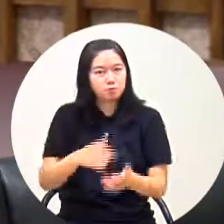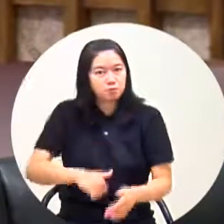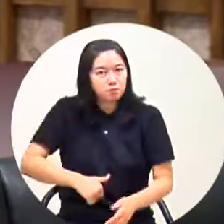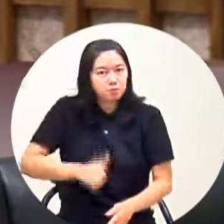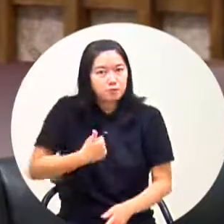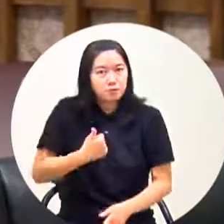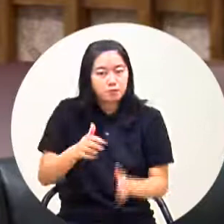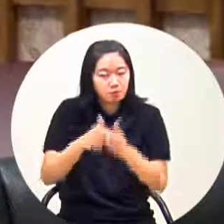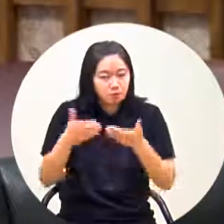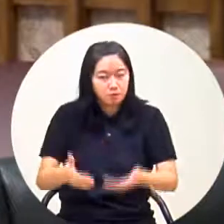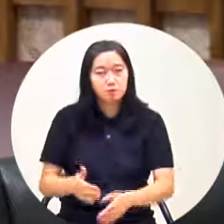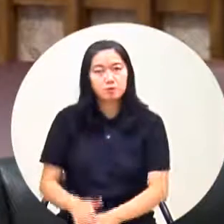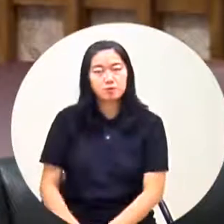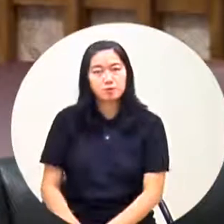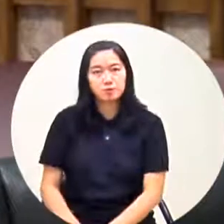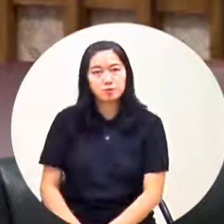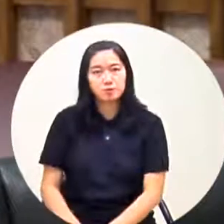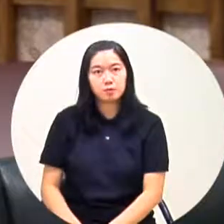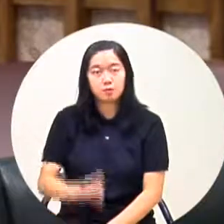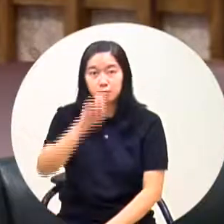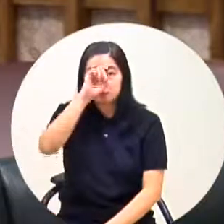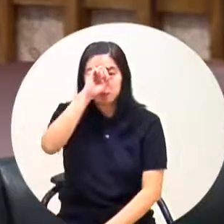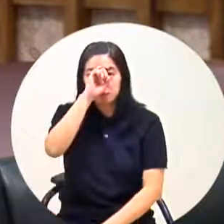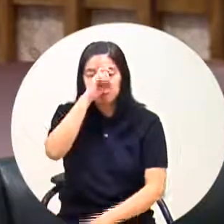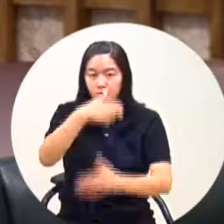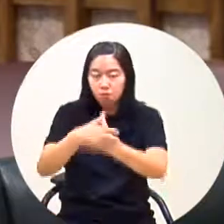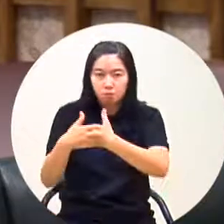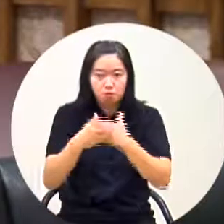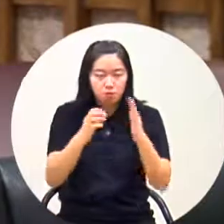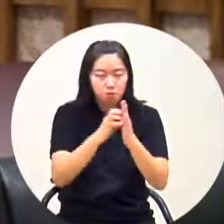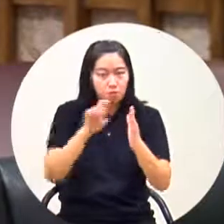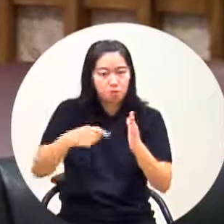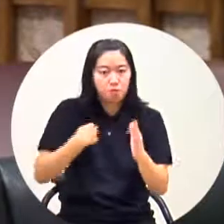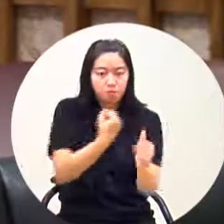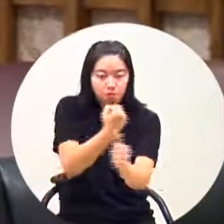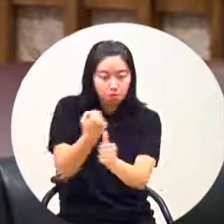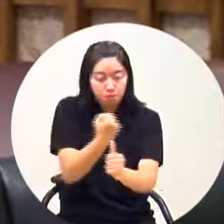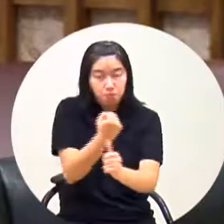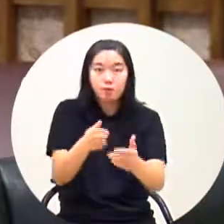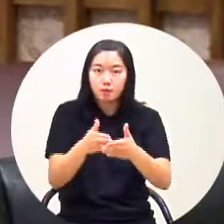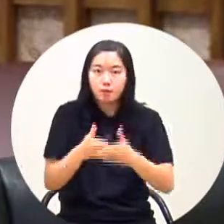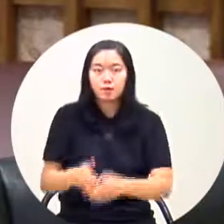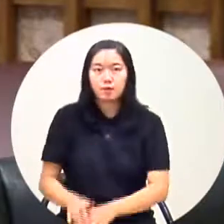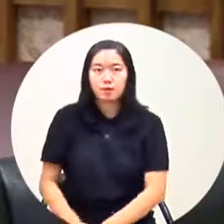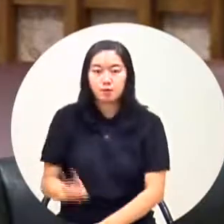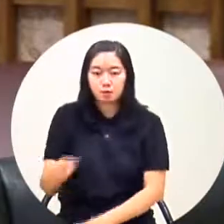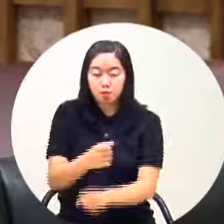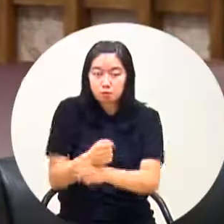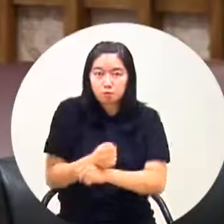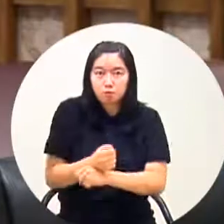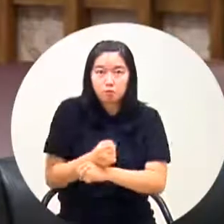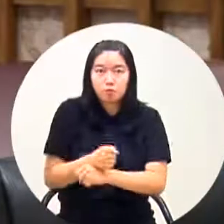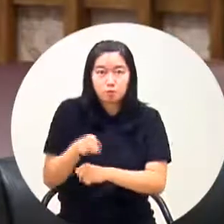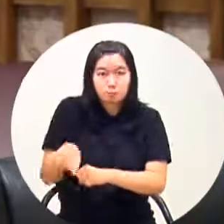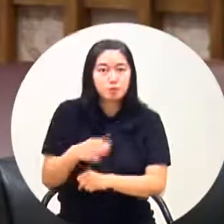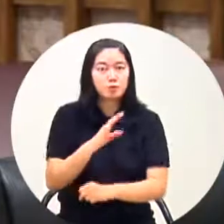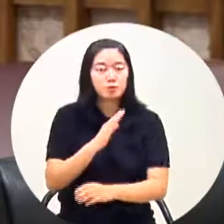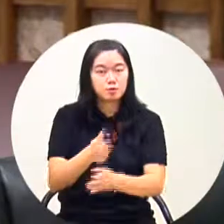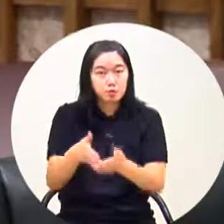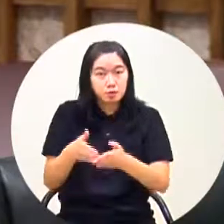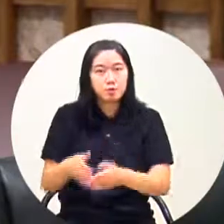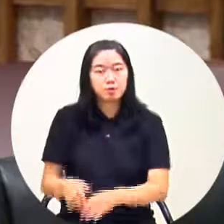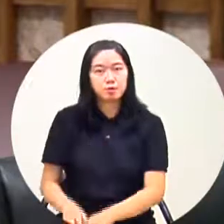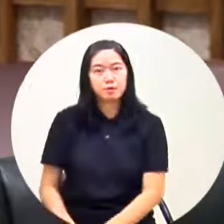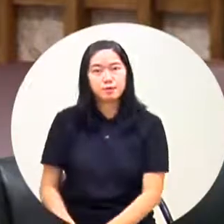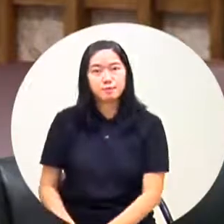讲对这点吼，应该卫生局。爱彻底在把关吼，啊注意这点的这个工课啦吼，啊，所以我特别来